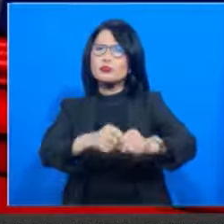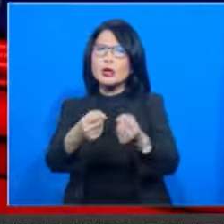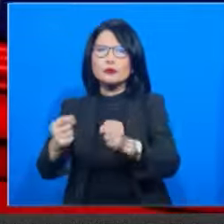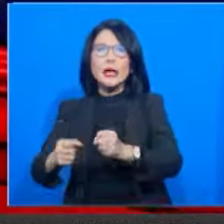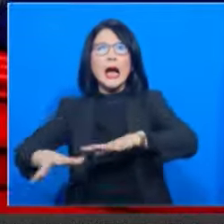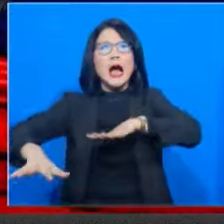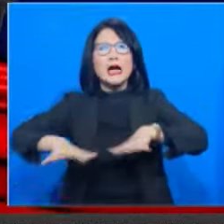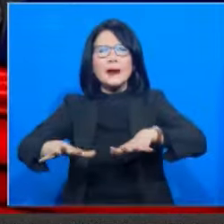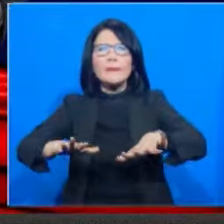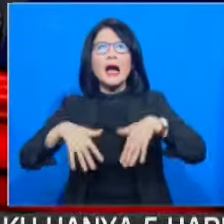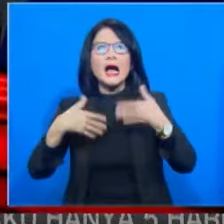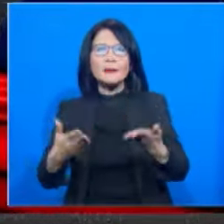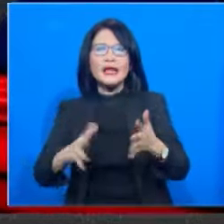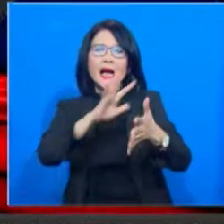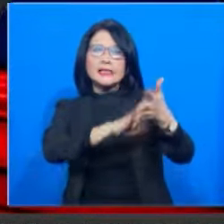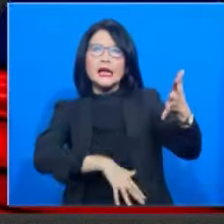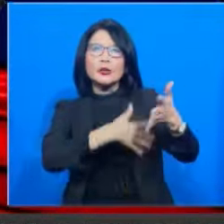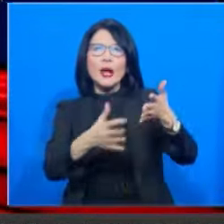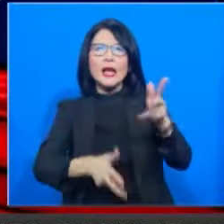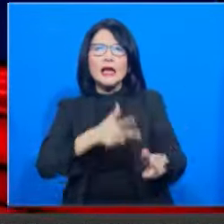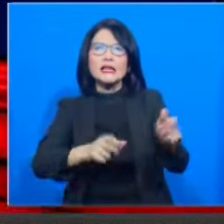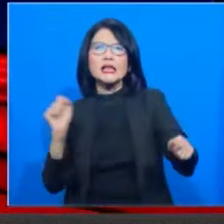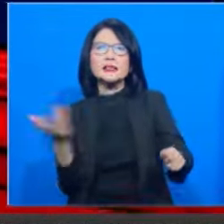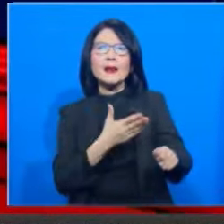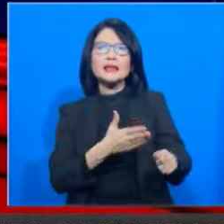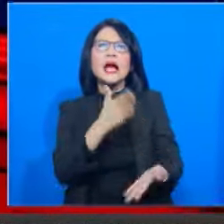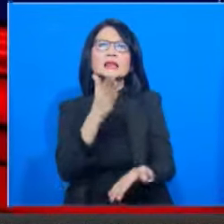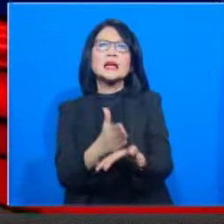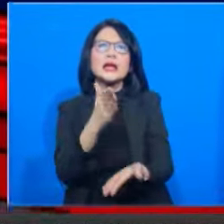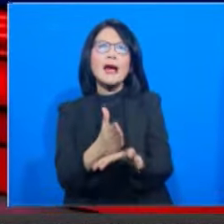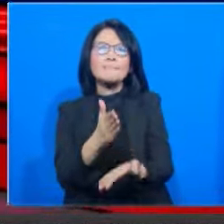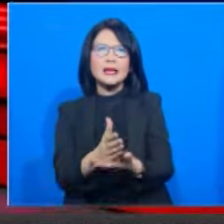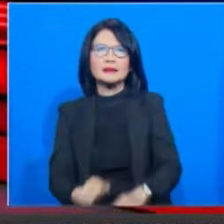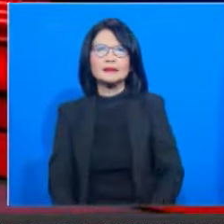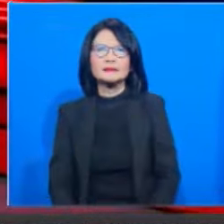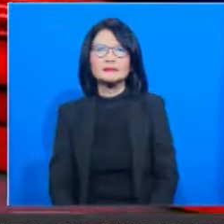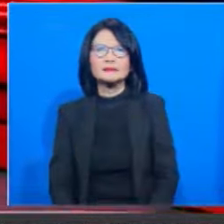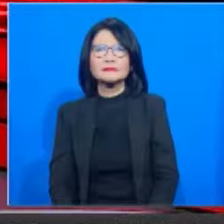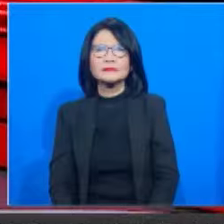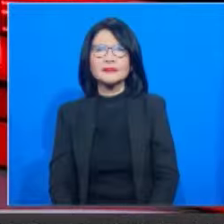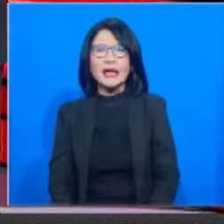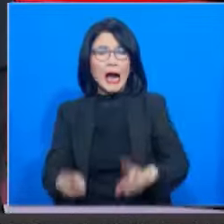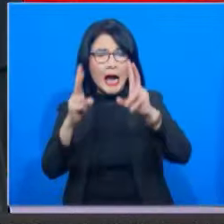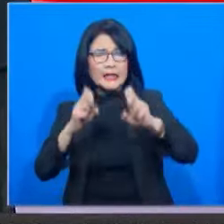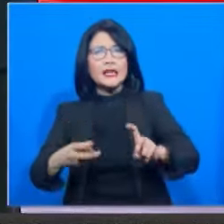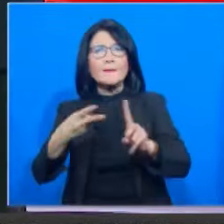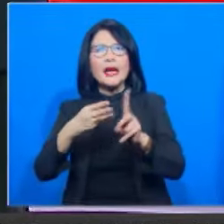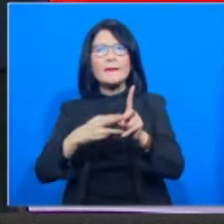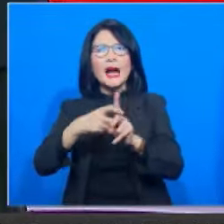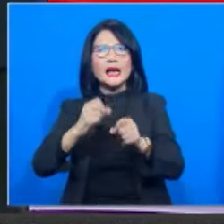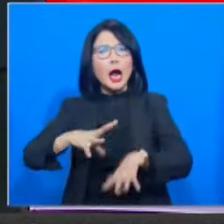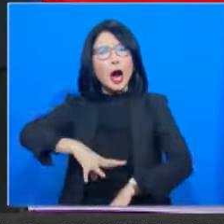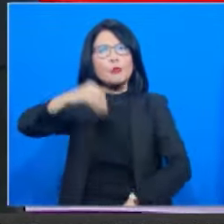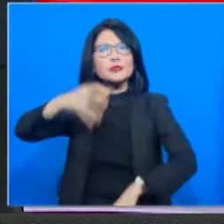gempa juga mengakibatkan jadwal kereta WUSH delay atau mengalami keterlambatan. Berdasarkan analisis BMKG, pusat